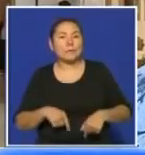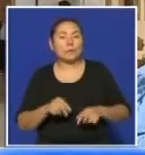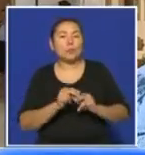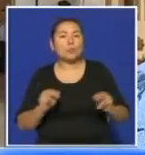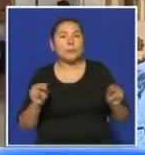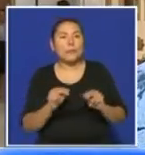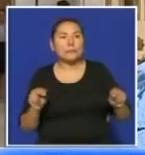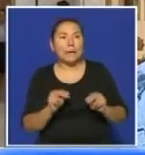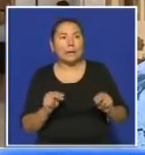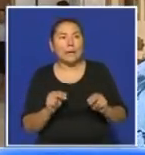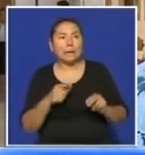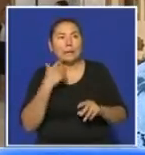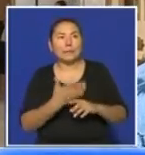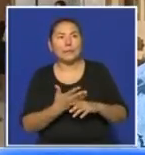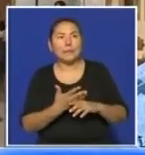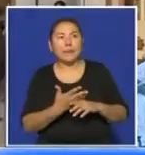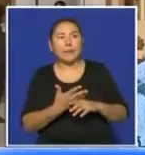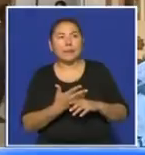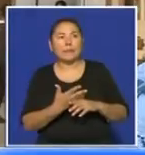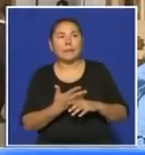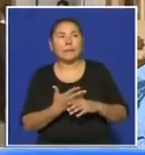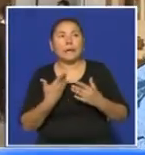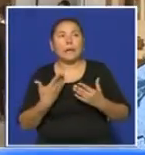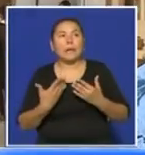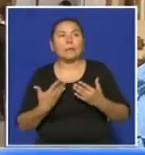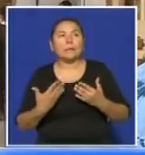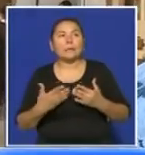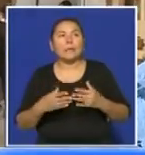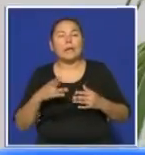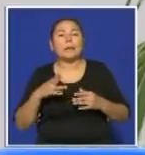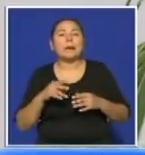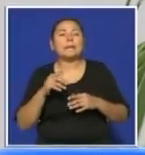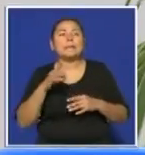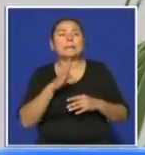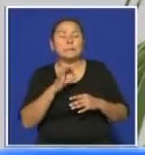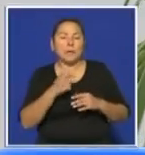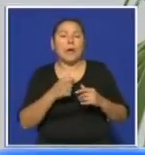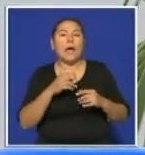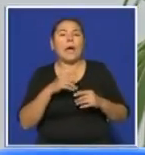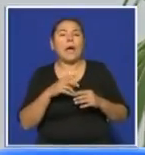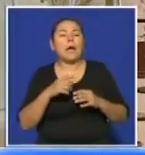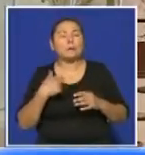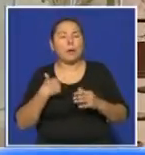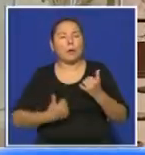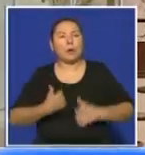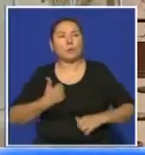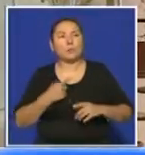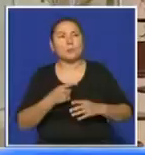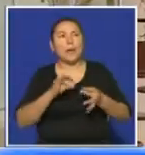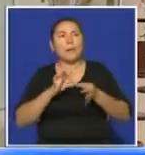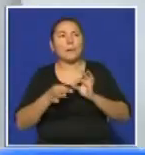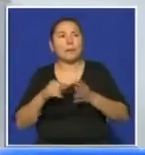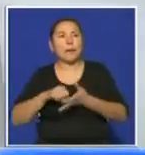ұстаздарына және оның ішінде Ақмырзаева Мүгілсім Нұрқасым қызына алғысым шексіз. Олимпиадаға дүниежүзі тарихы